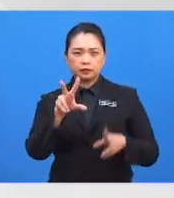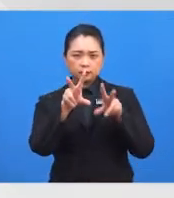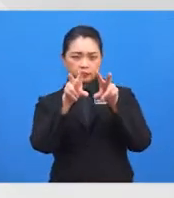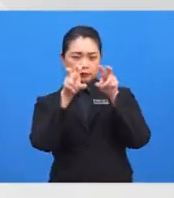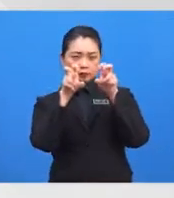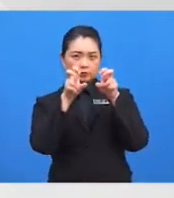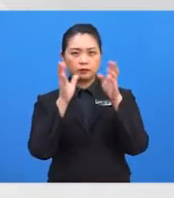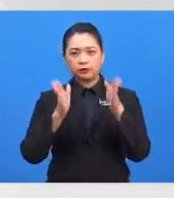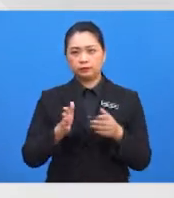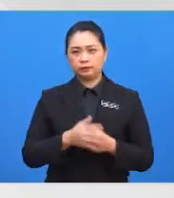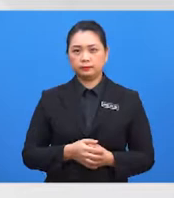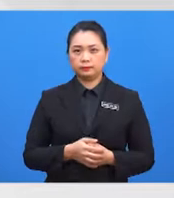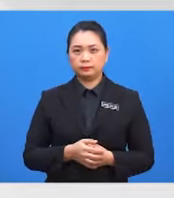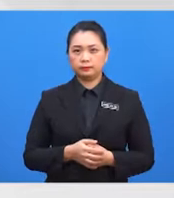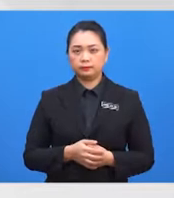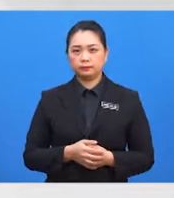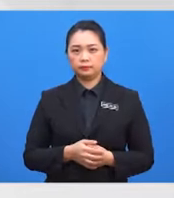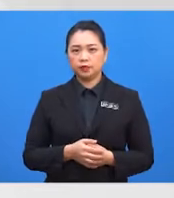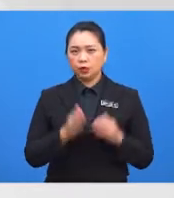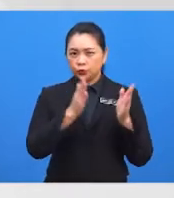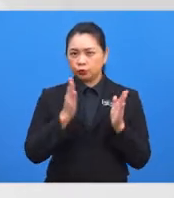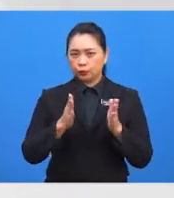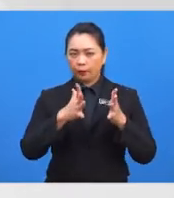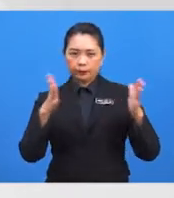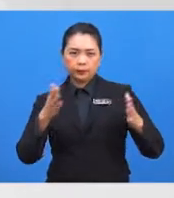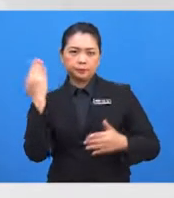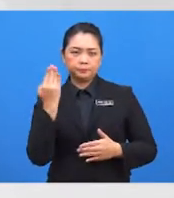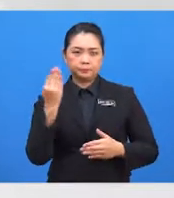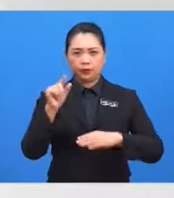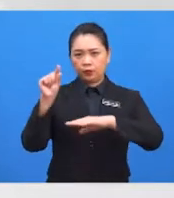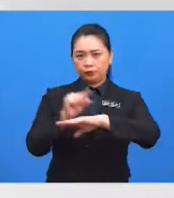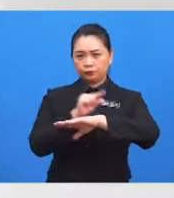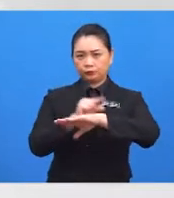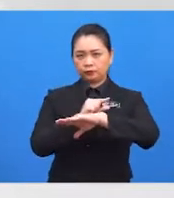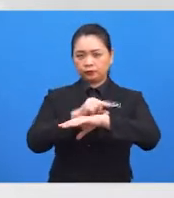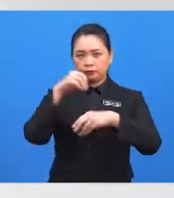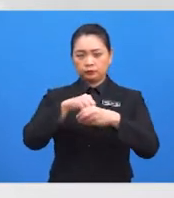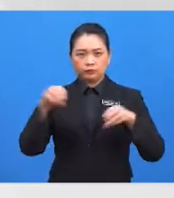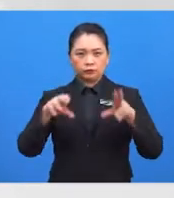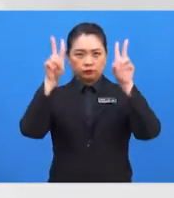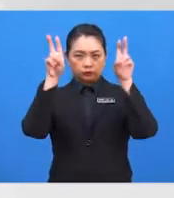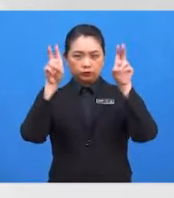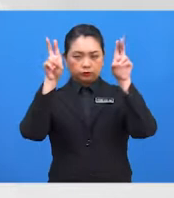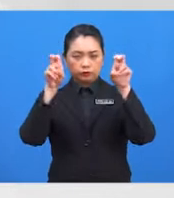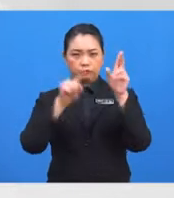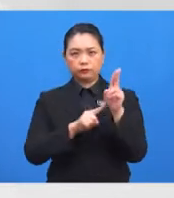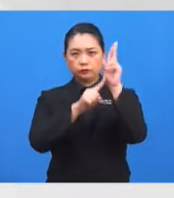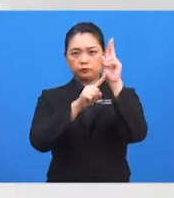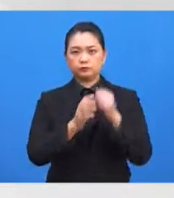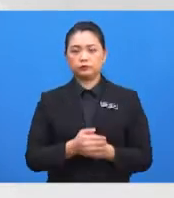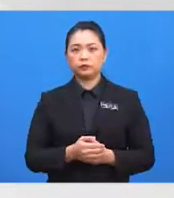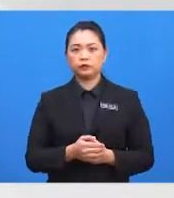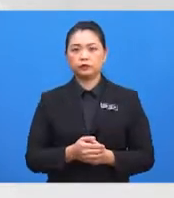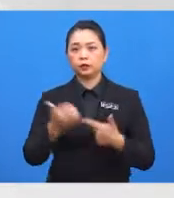perhatian penonton. Susun atur jenis besar biasanya digunakan untuk membuat tajuk utama.